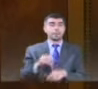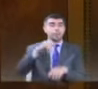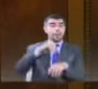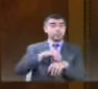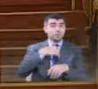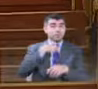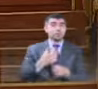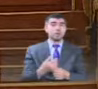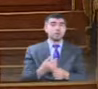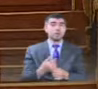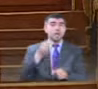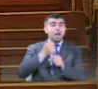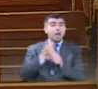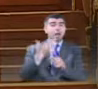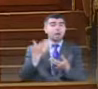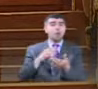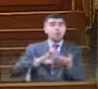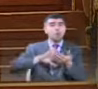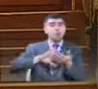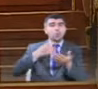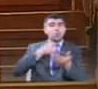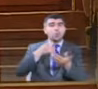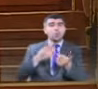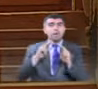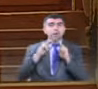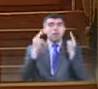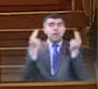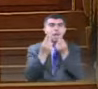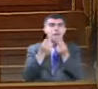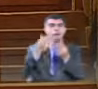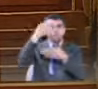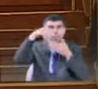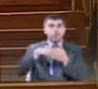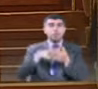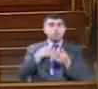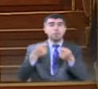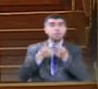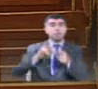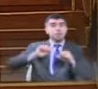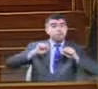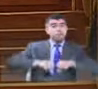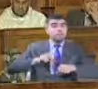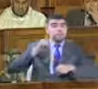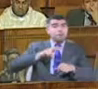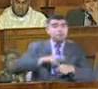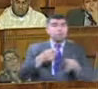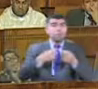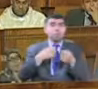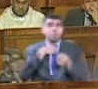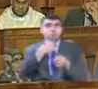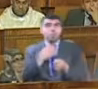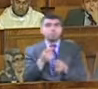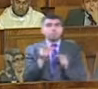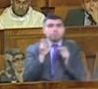يتعلق بالجالية المغربية المقيمة بهذه البلدان، ركز المغرب على حقوق ومكتسبات هذه الجالية وحمايتها من الإسلاموفوبيا